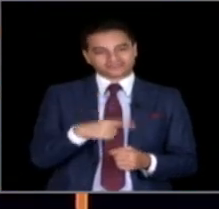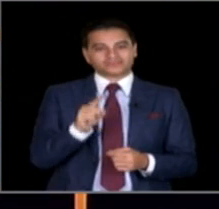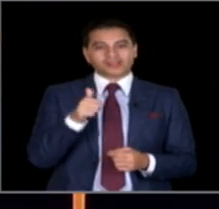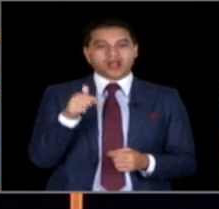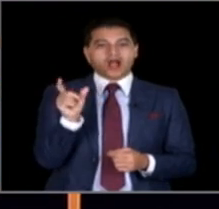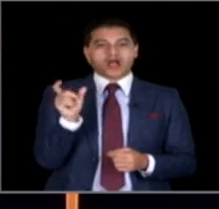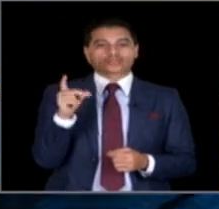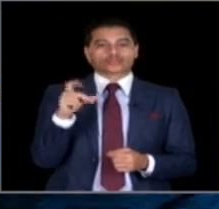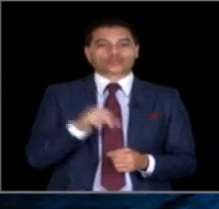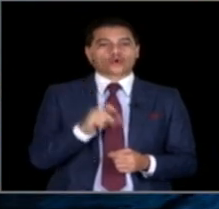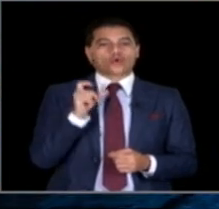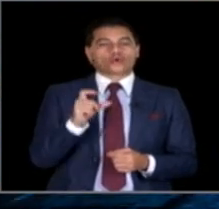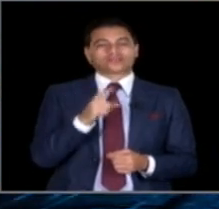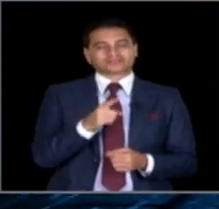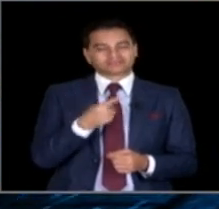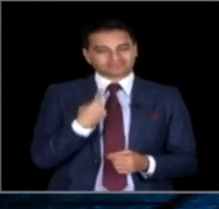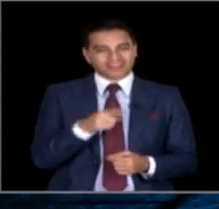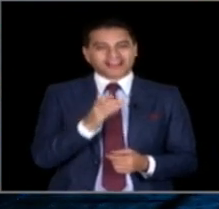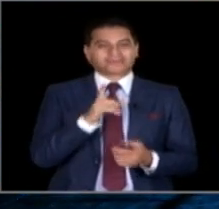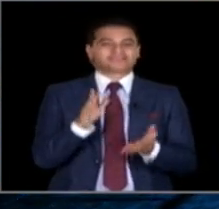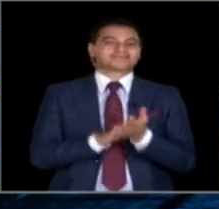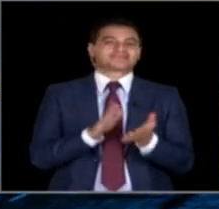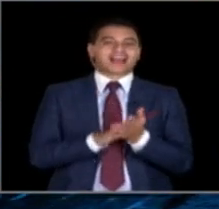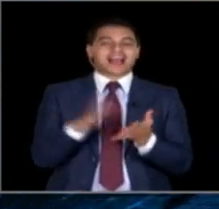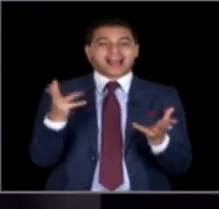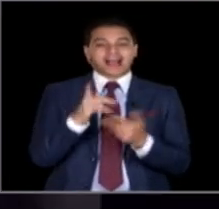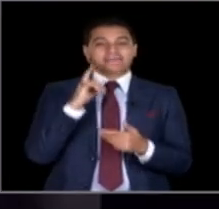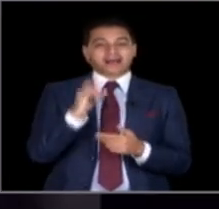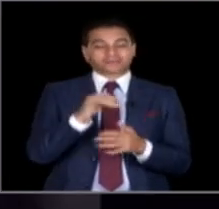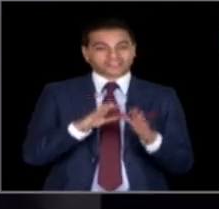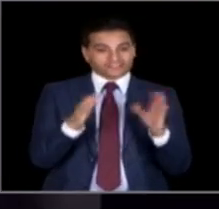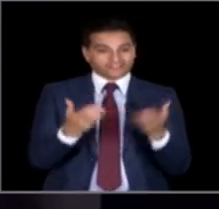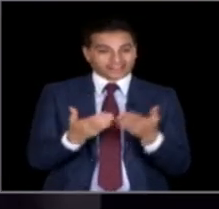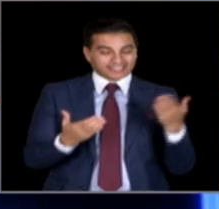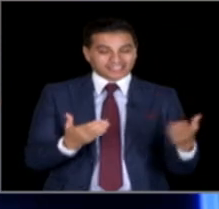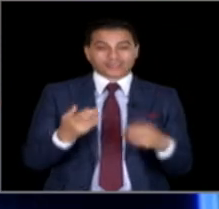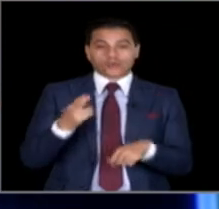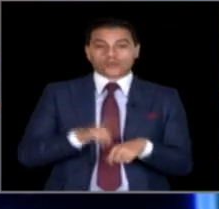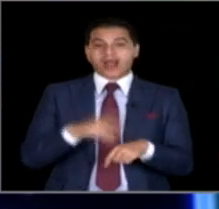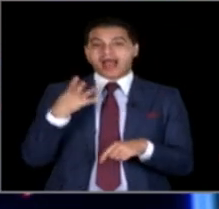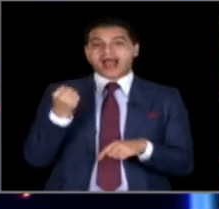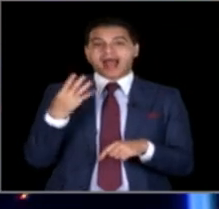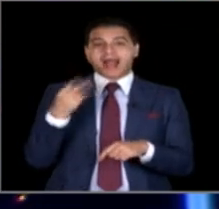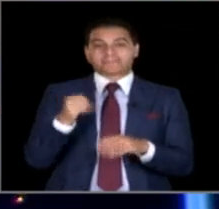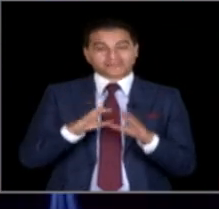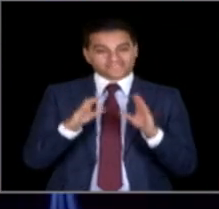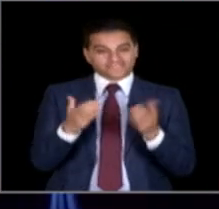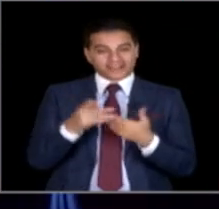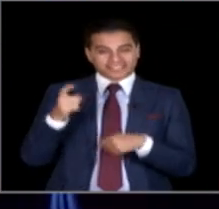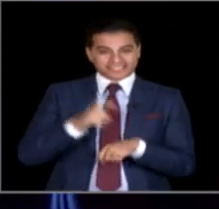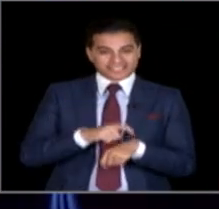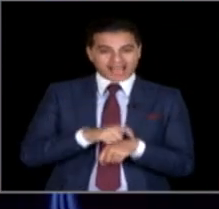أنتون تشخوف هي الإجابة الصحيحة. برافو عليك. 50 التعالب، 40